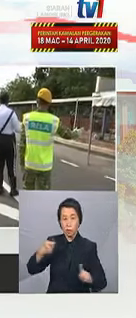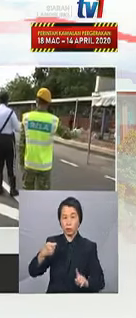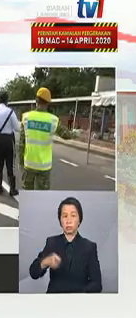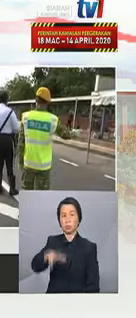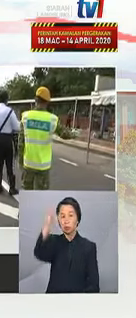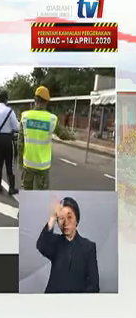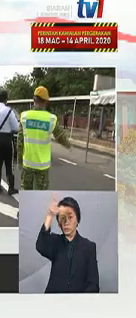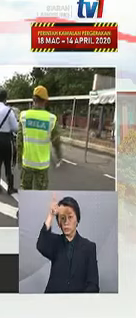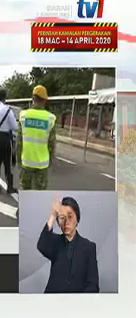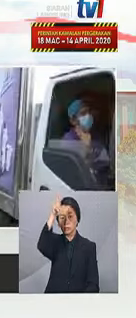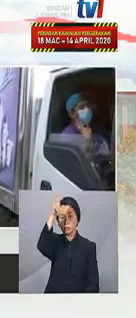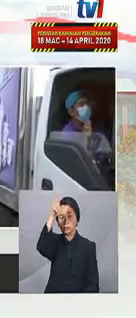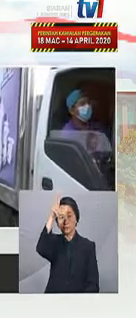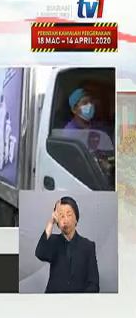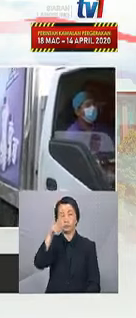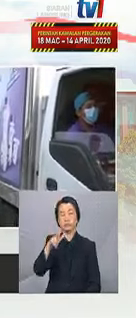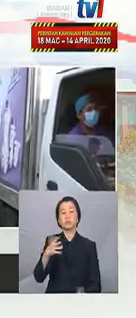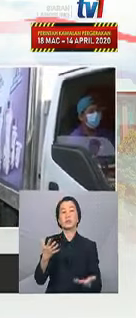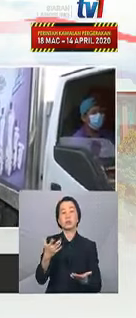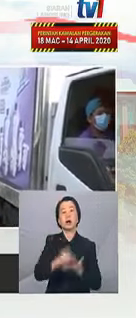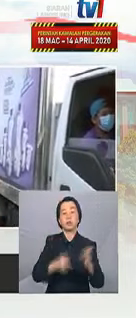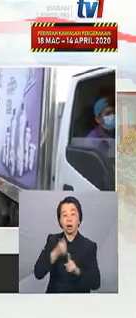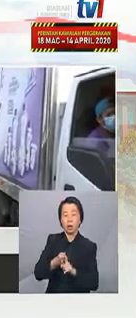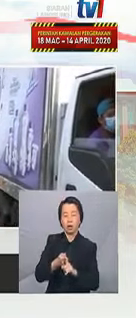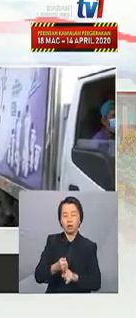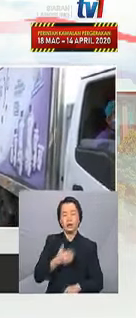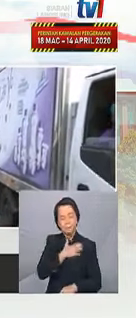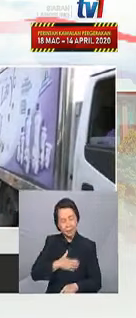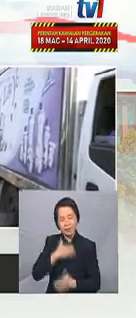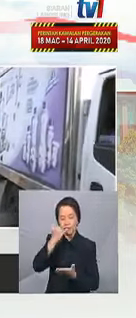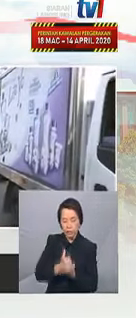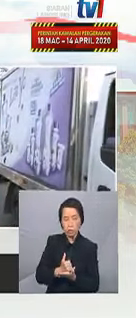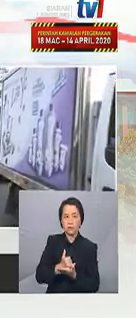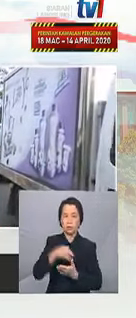oleh kerajaan. Iaitu, sila berada di rumah,